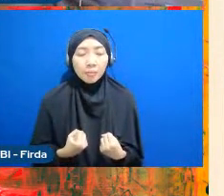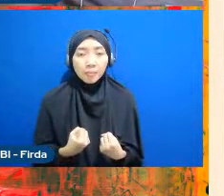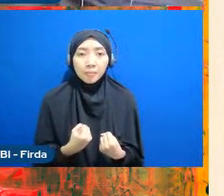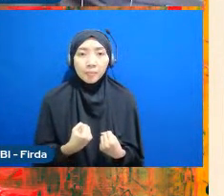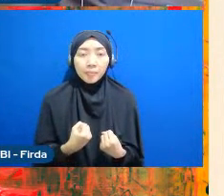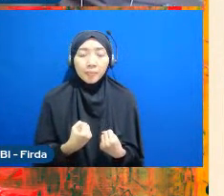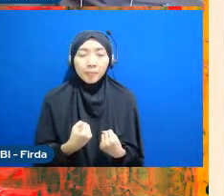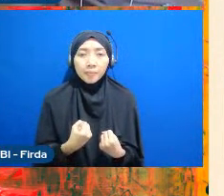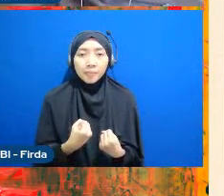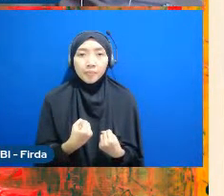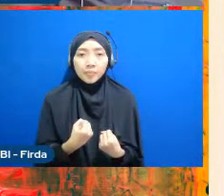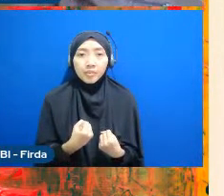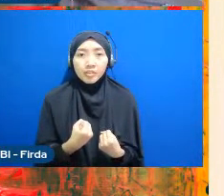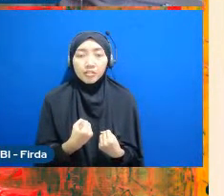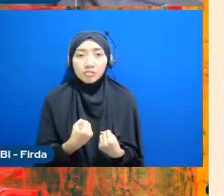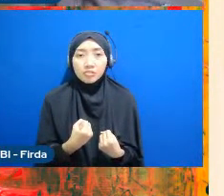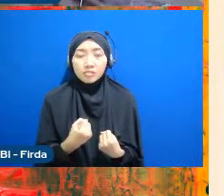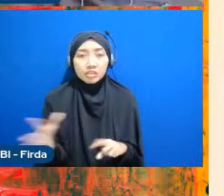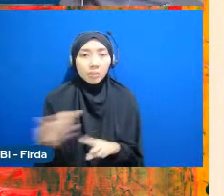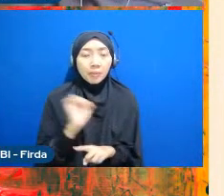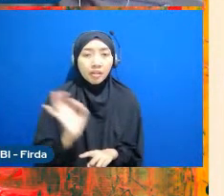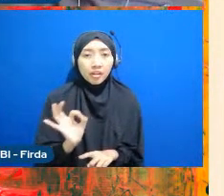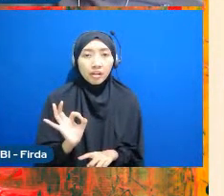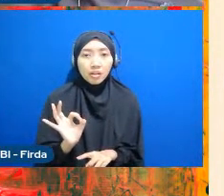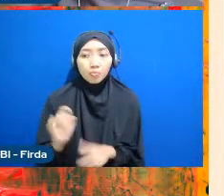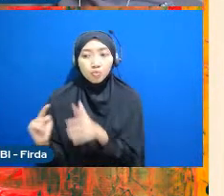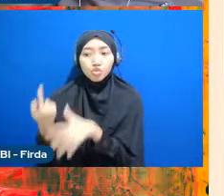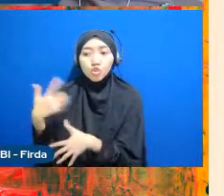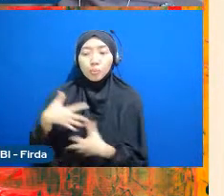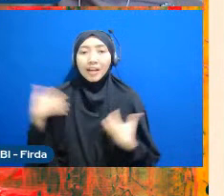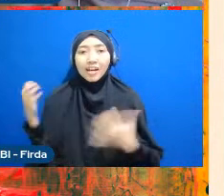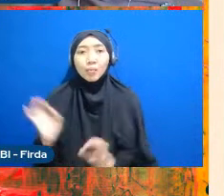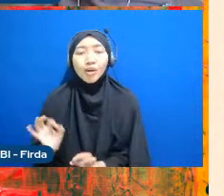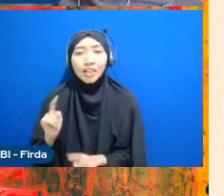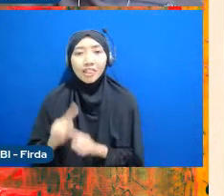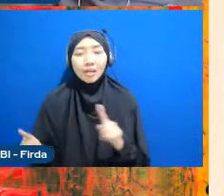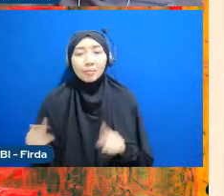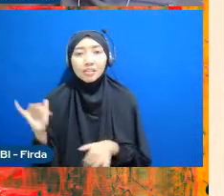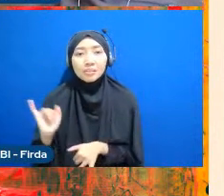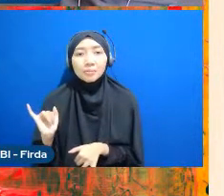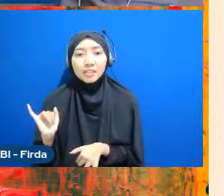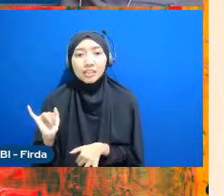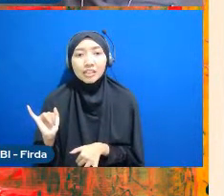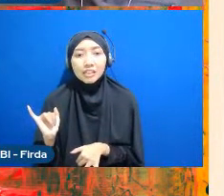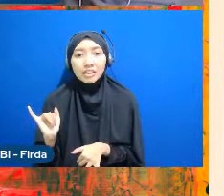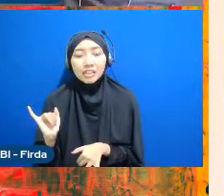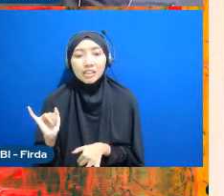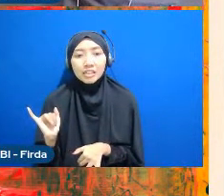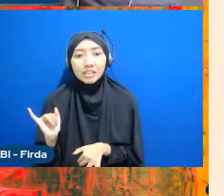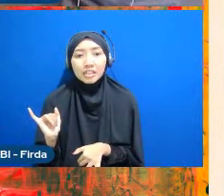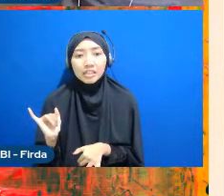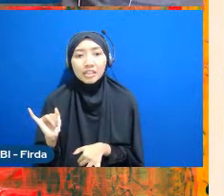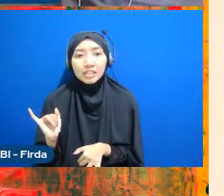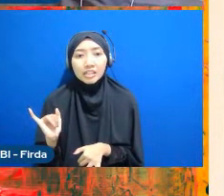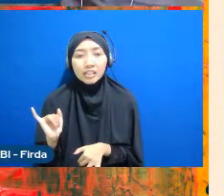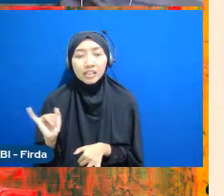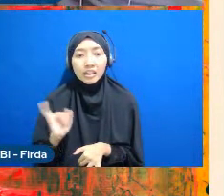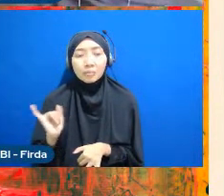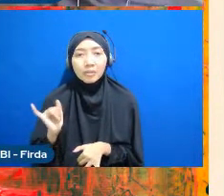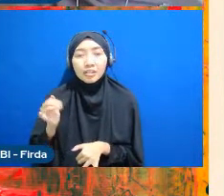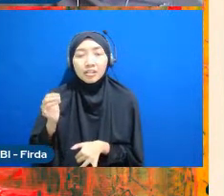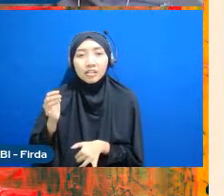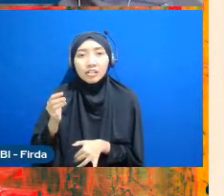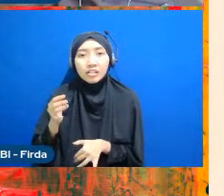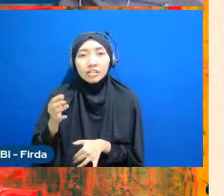bisa menerima, itu maka yang muncul bukan rasa marah. Tapi mungkin lebih arahnya lebih pengertian, seperti pengertian